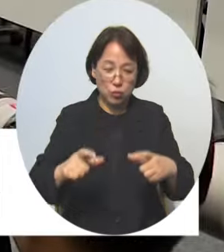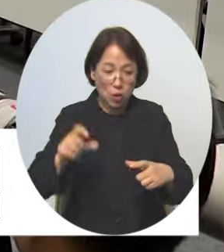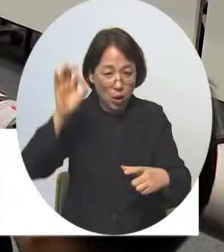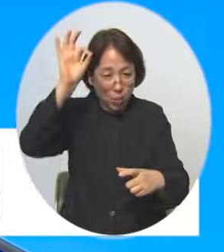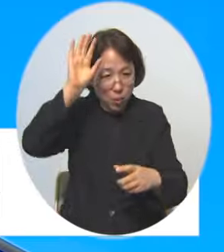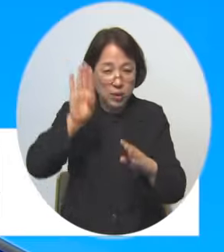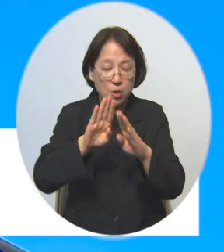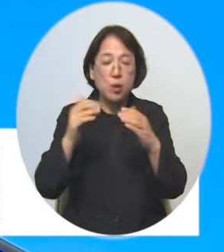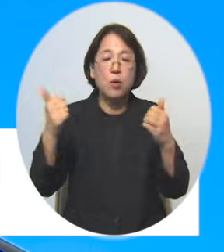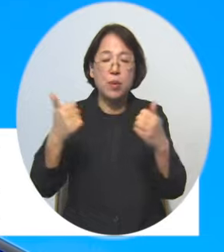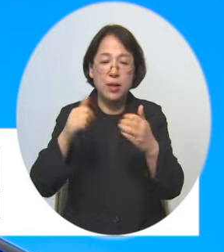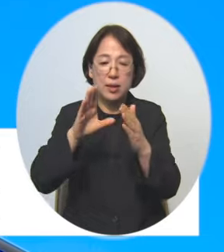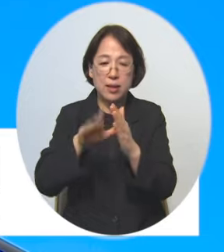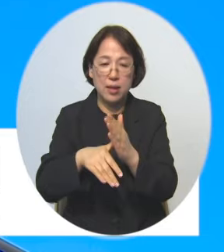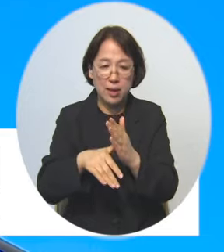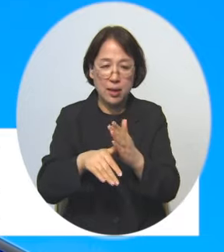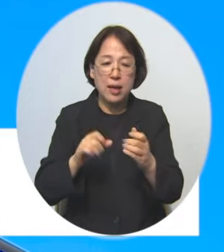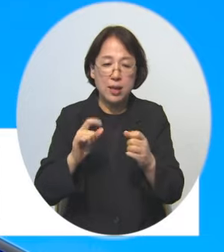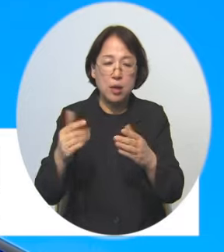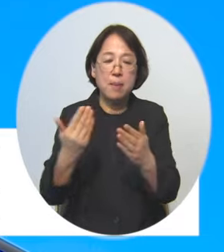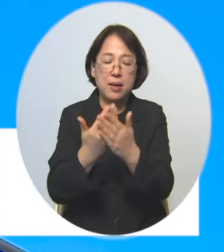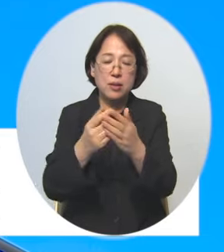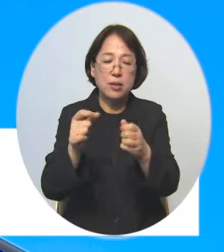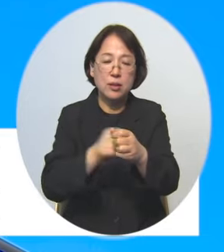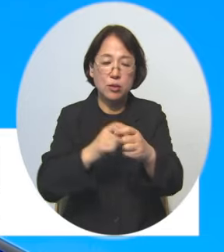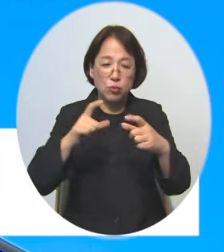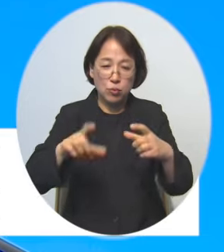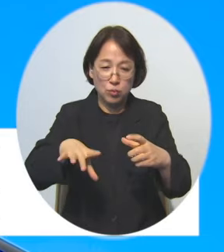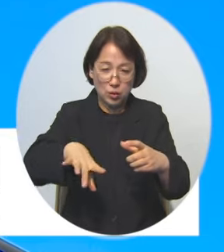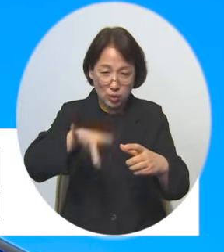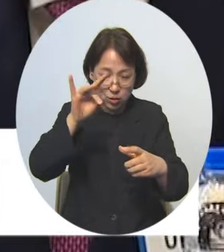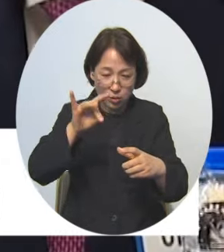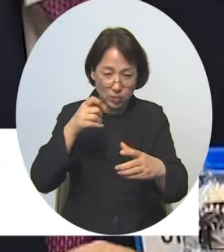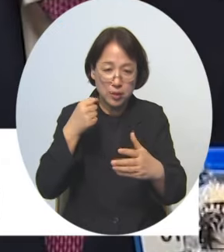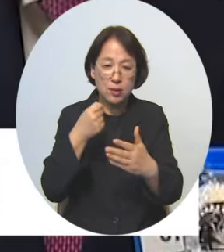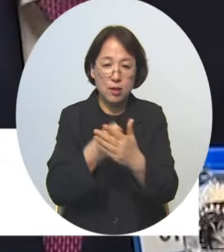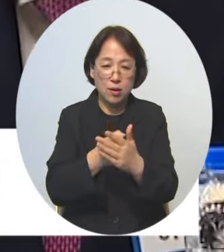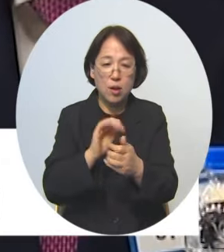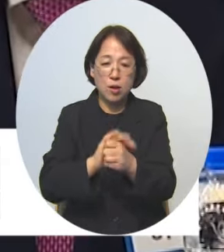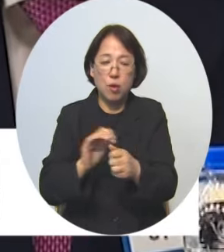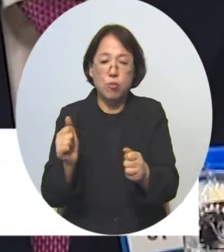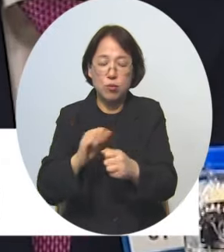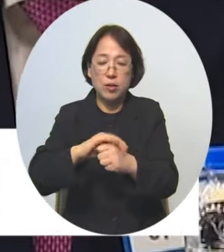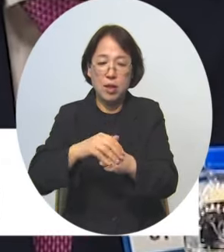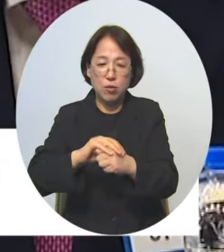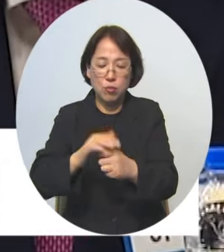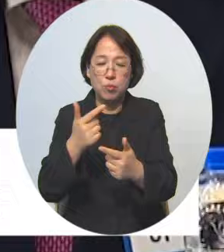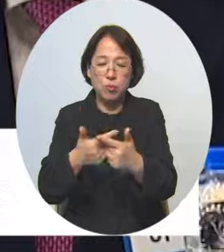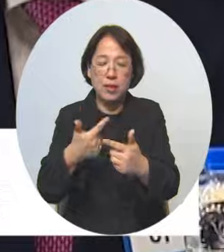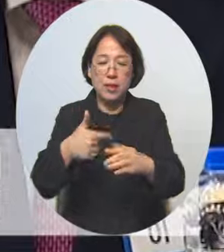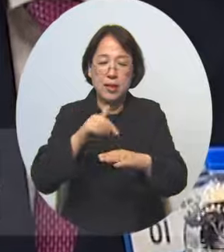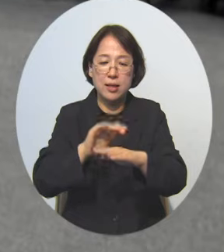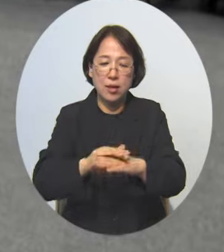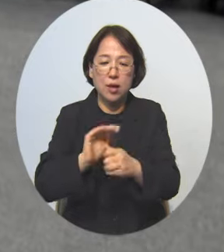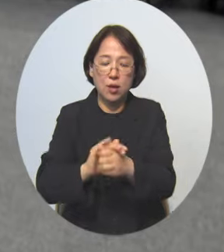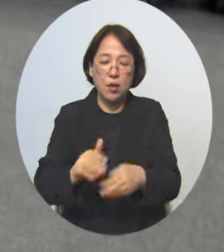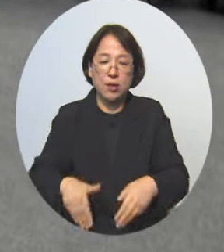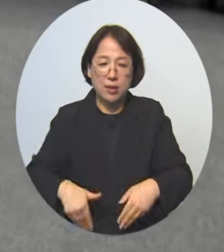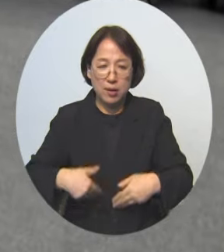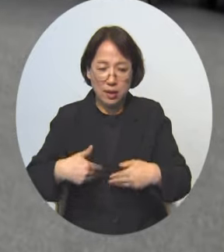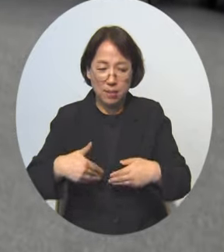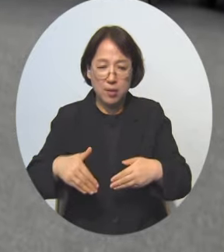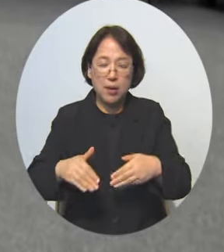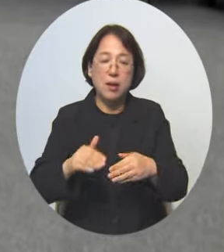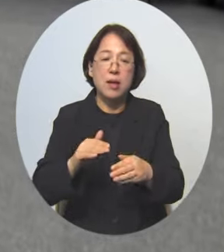회의에서 기회발전특구가 처음으로 지정됐습니다. 경북과 대구, 부산, 대전, 경남, 전남, 전북, 제주